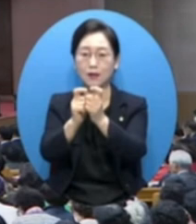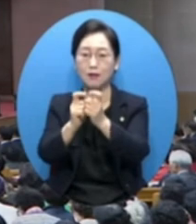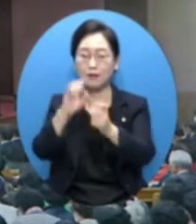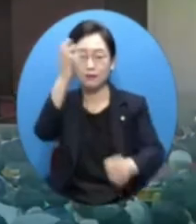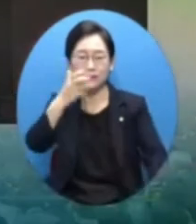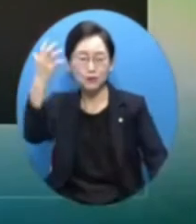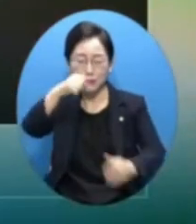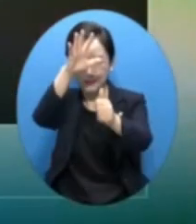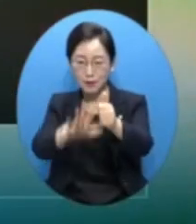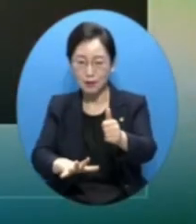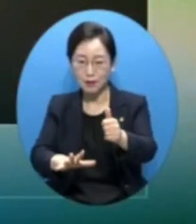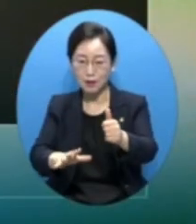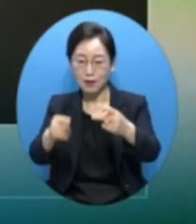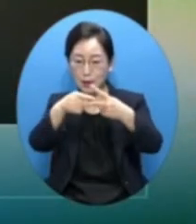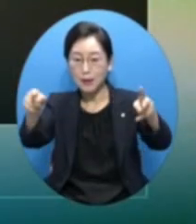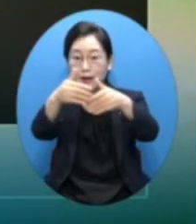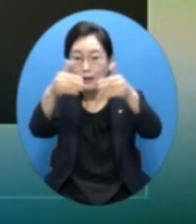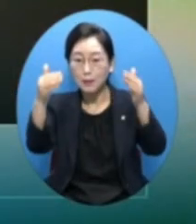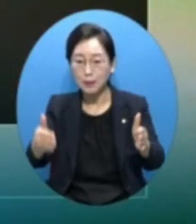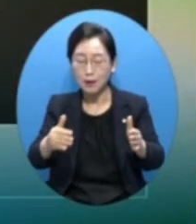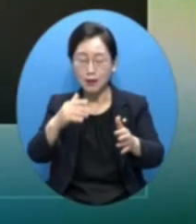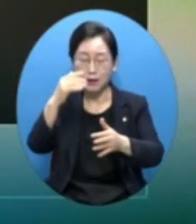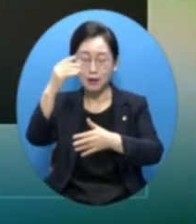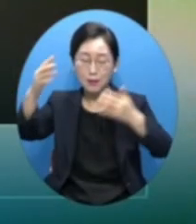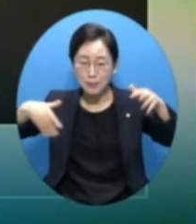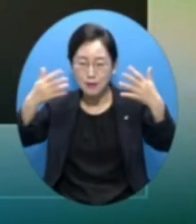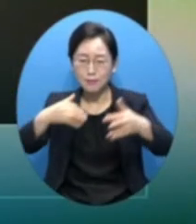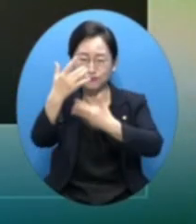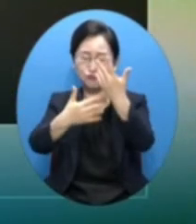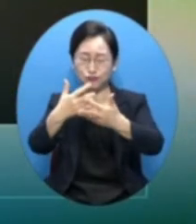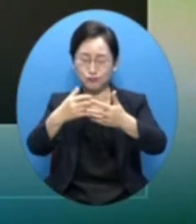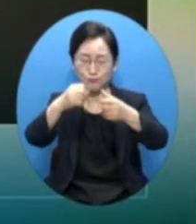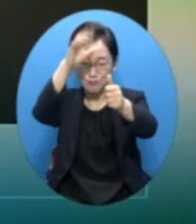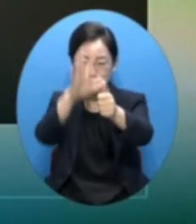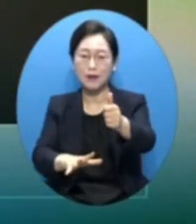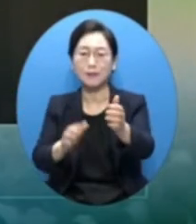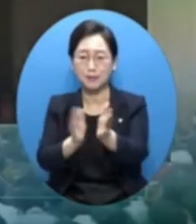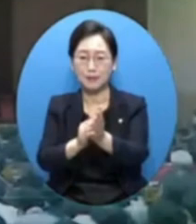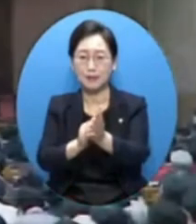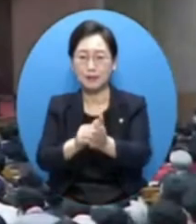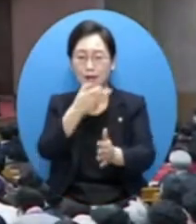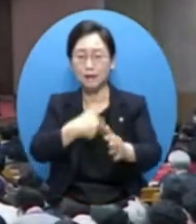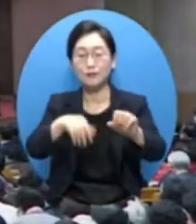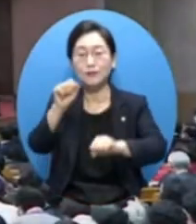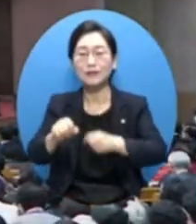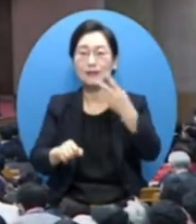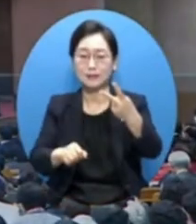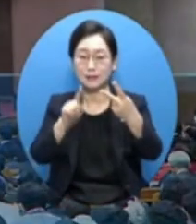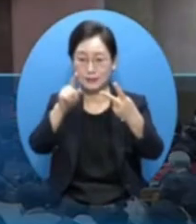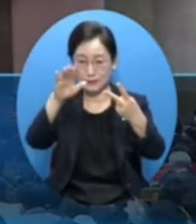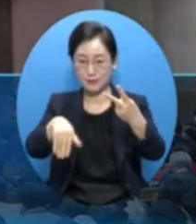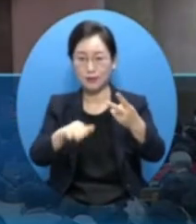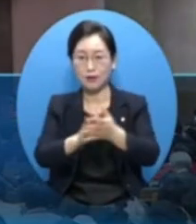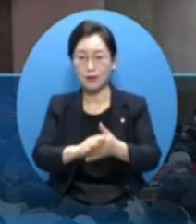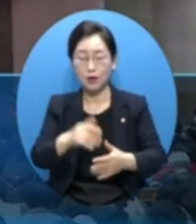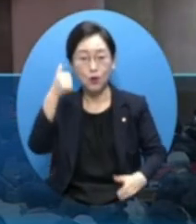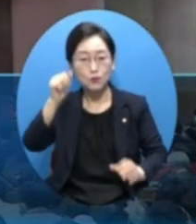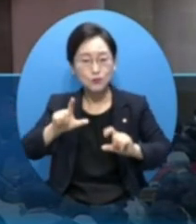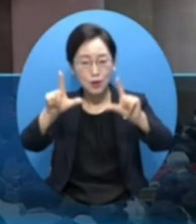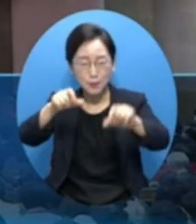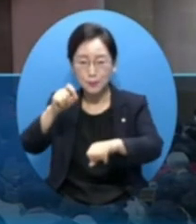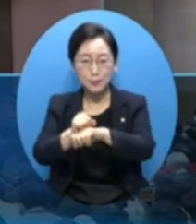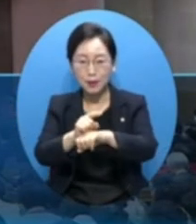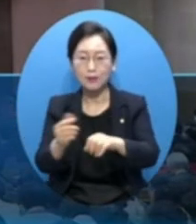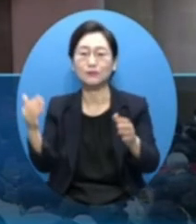오순절 마가다락방에 바람같이 불같이 성령이 임했던 것입니다. 사도행전 2장 1절로 4절은 설명합니다. 오순절 날이